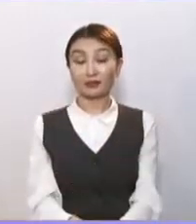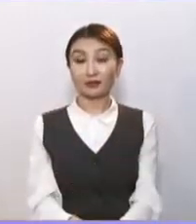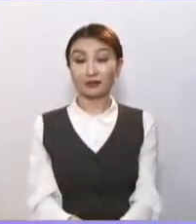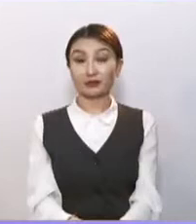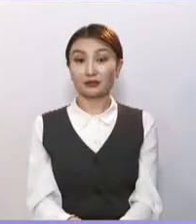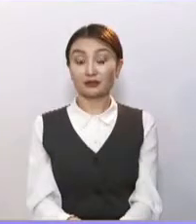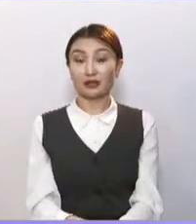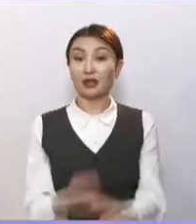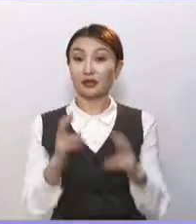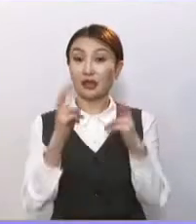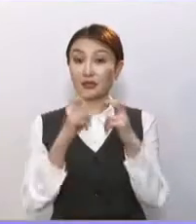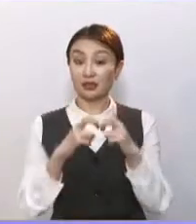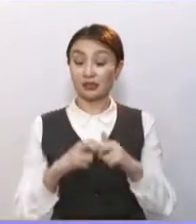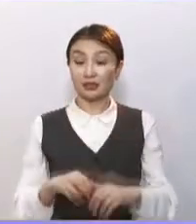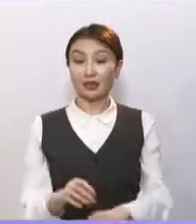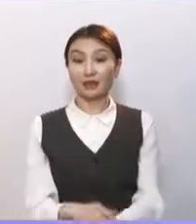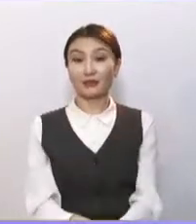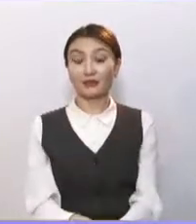Кананда текшергиле.